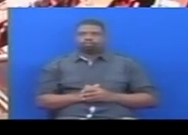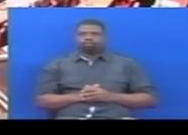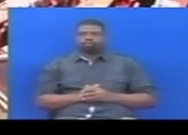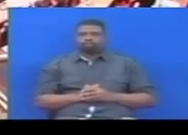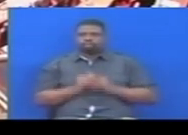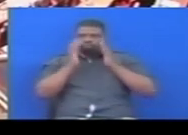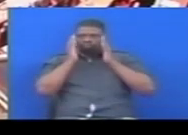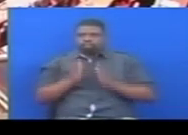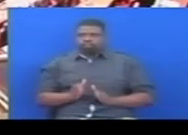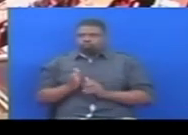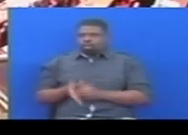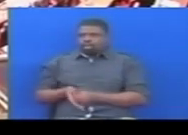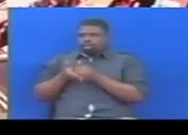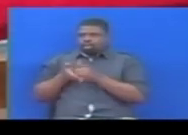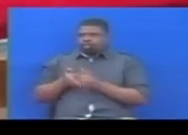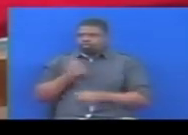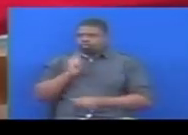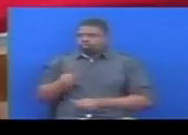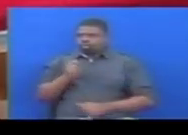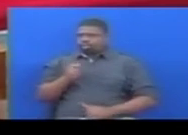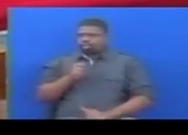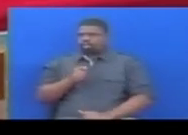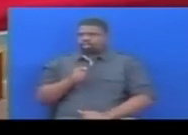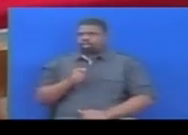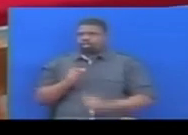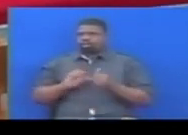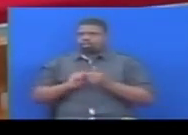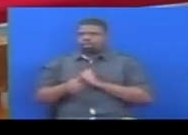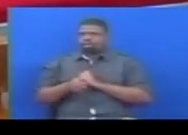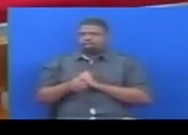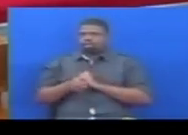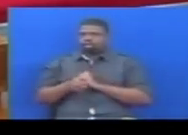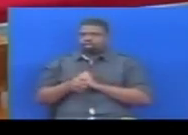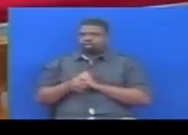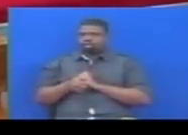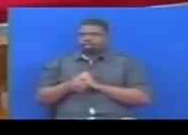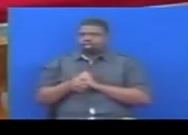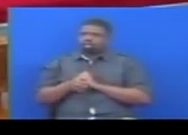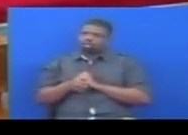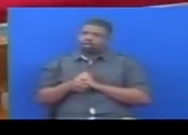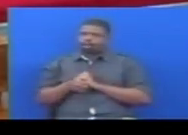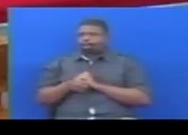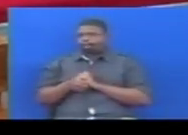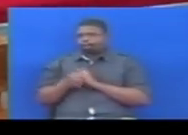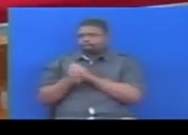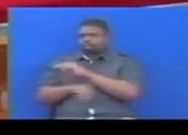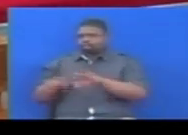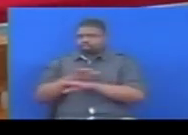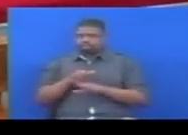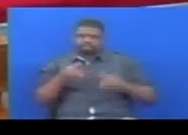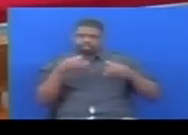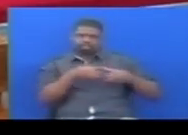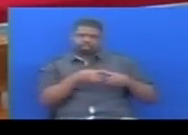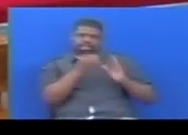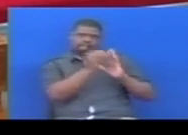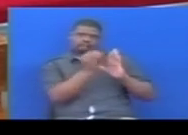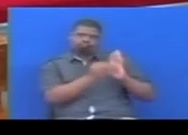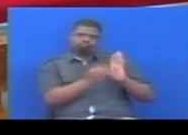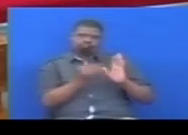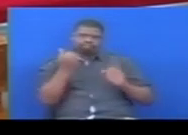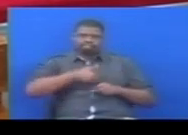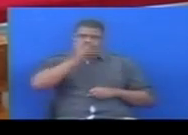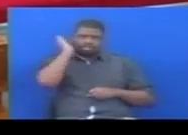Mheshimiwa Naibu Spika, kwa niaba ya mwenyekiti wa kamati ya kudumu ya bunge ya hesabu za serikali yani PAC, naomba kuwasilisha mezani taarifa